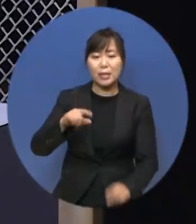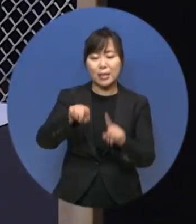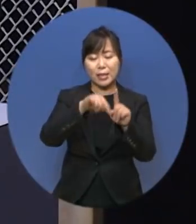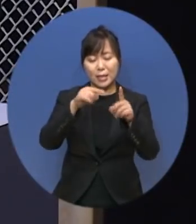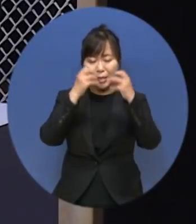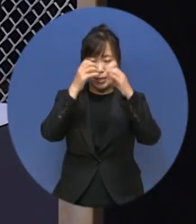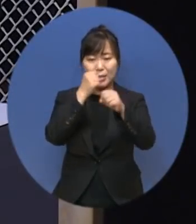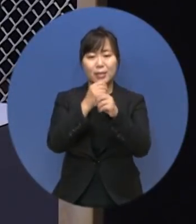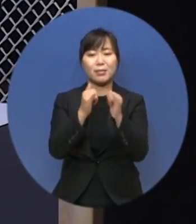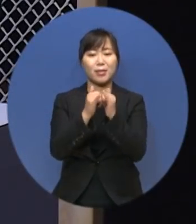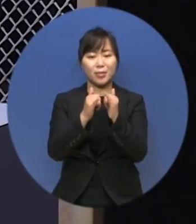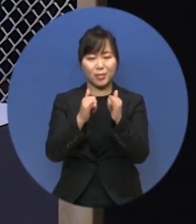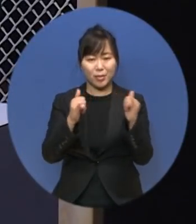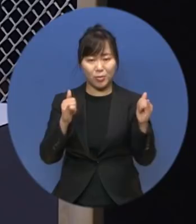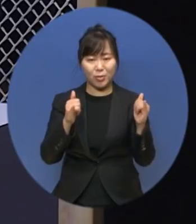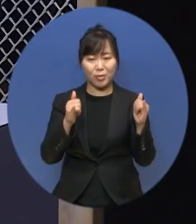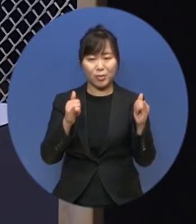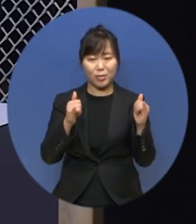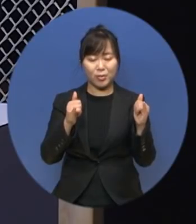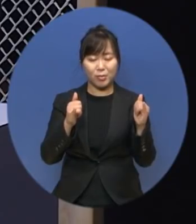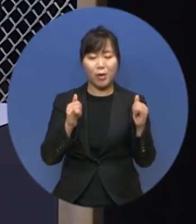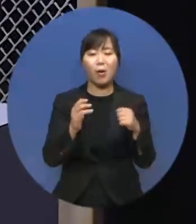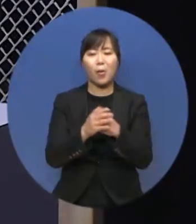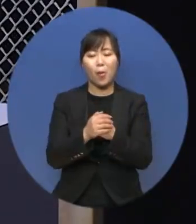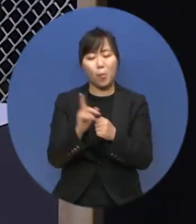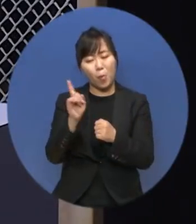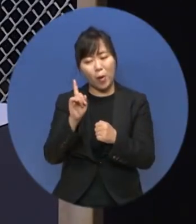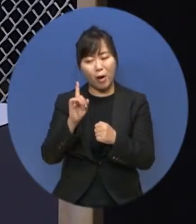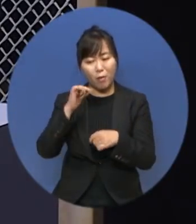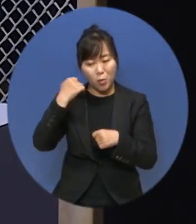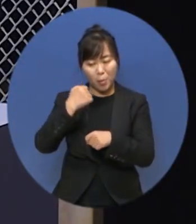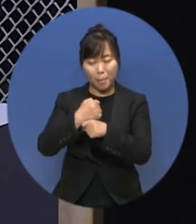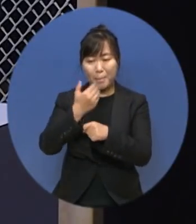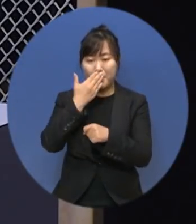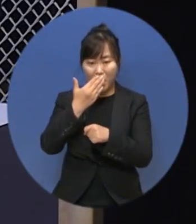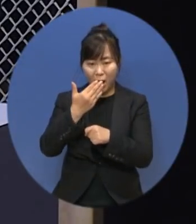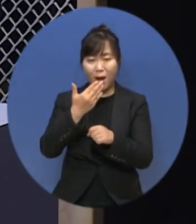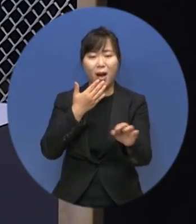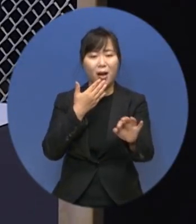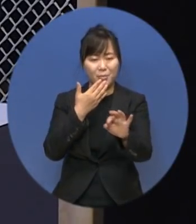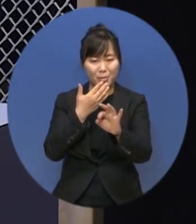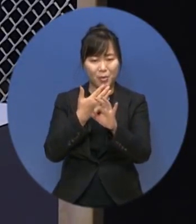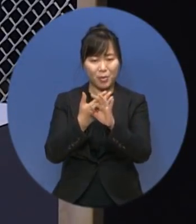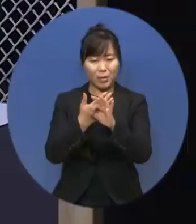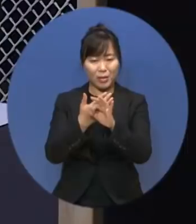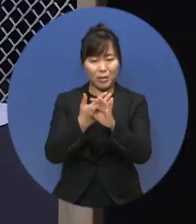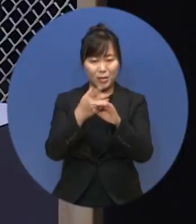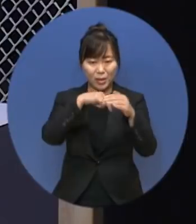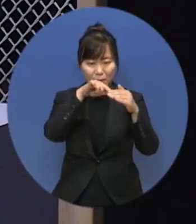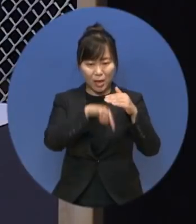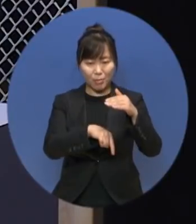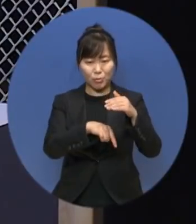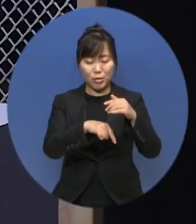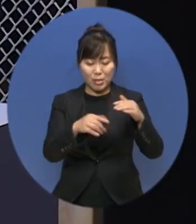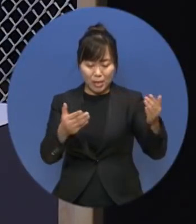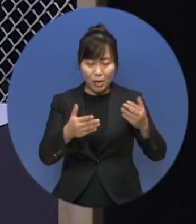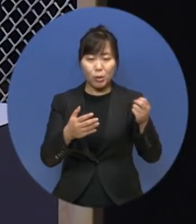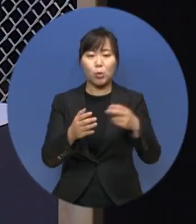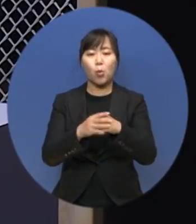이제 1인 창작자로서의 작품을 만들 수 있는 정도가 되면은 이제 극단 내부 작업뿐만이